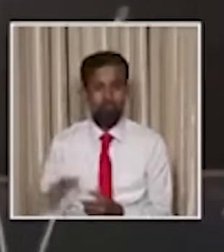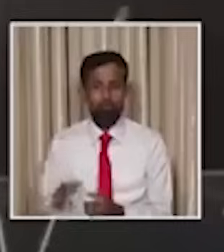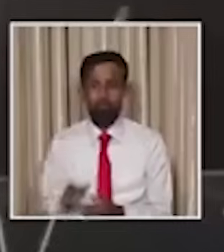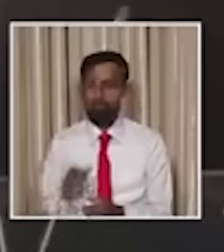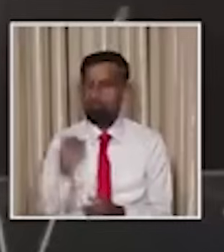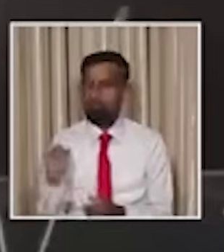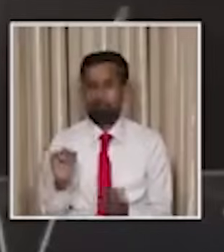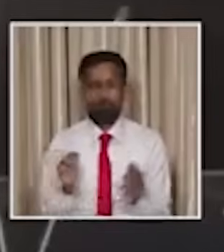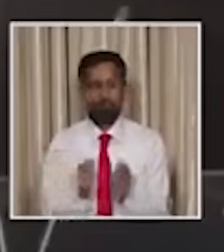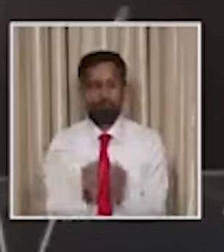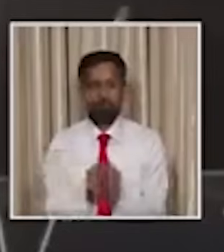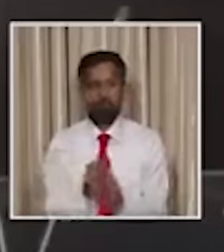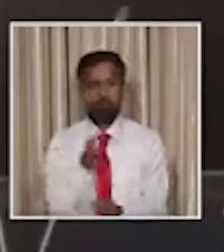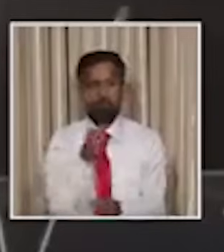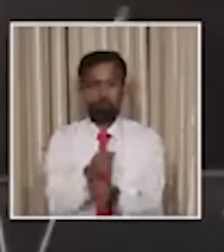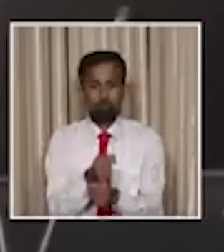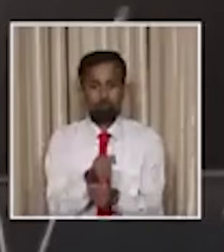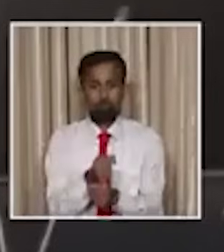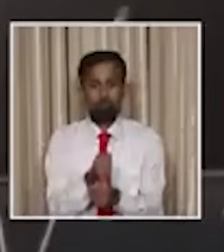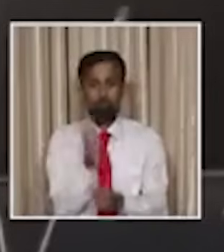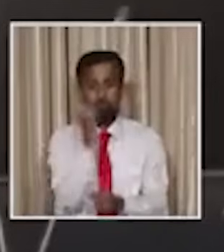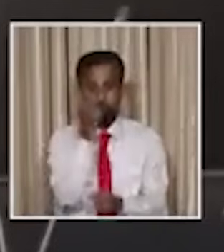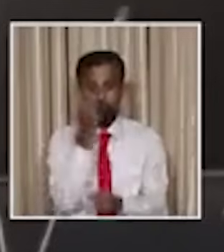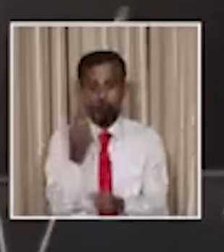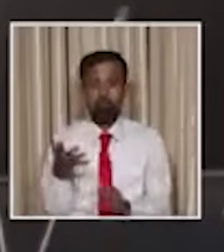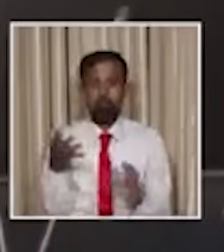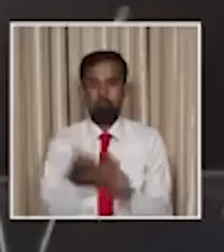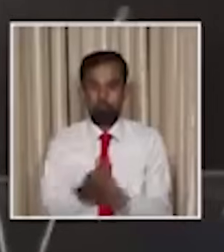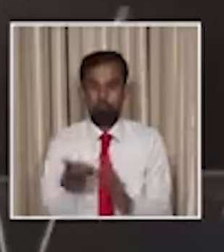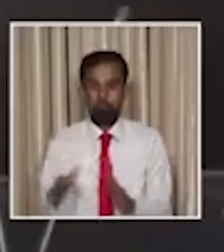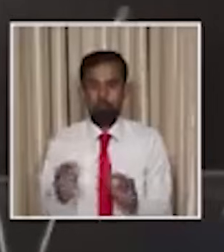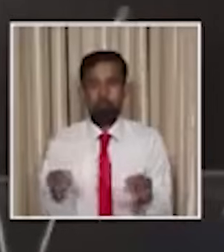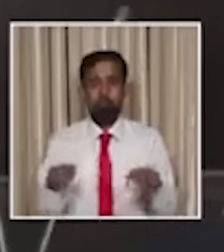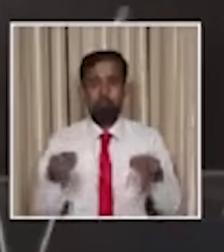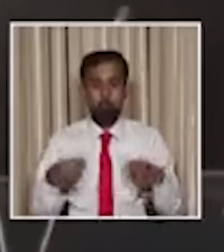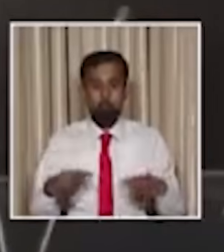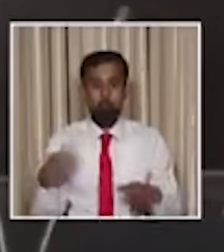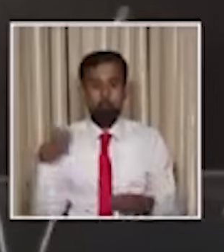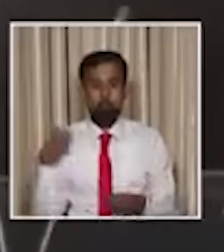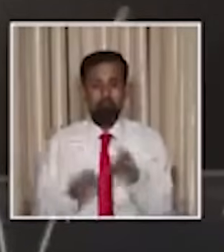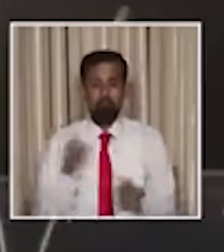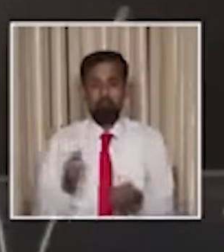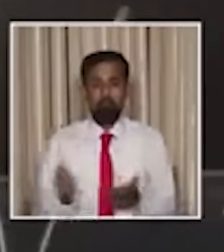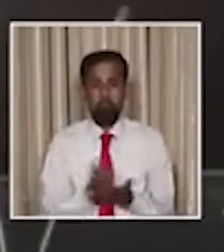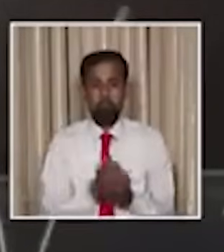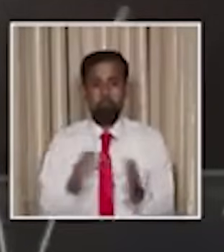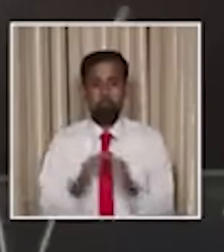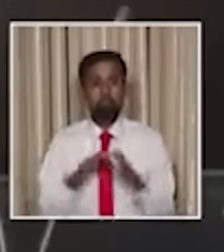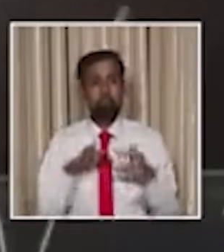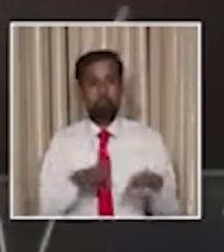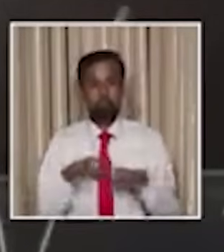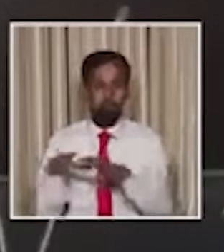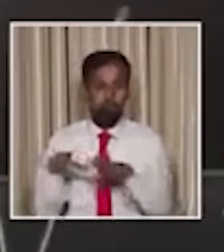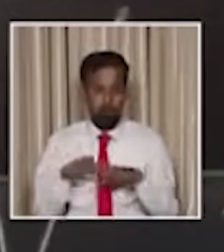முஸ்லிம் சமுதாயத்துடைய சொத்துக்களையும் சூறையாடியது மாத்திரமல்லாமல் பல்லாயிரக்கணக்கானோரை சிறையிலே கொண்டு வாட்டி வதைத்து